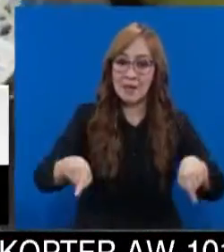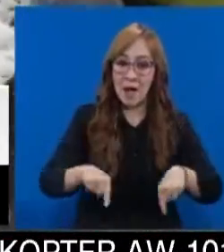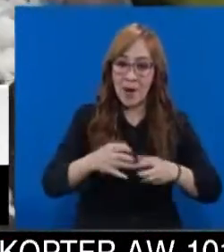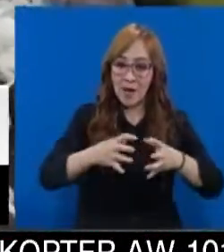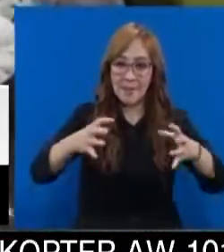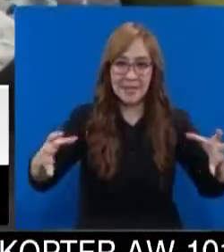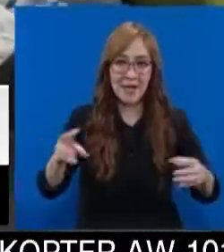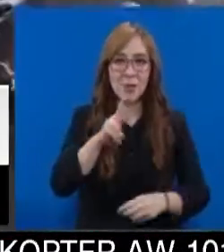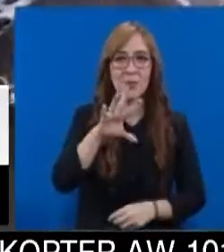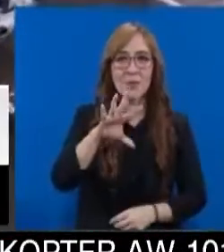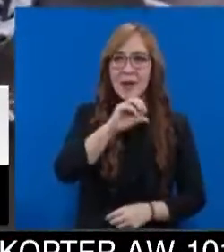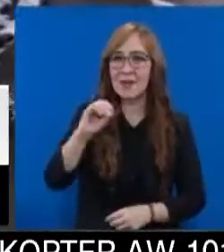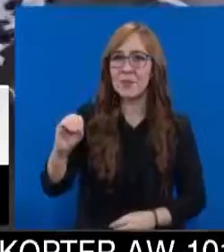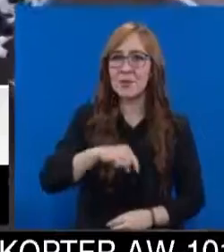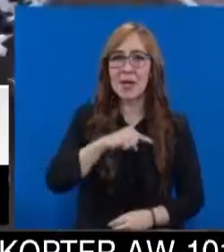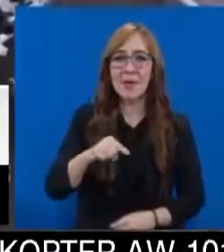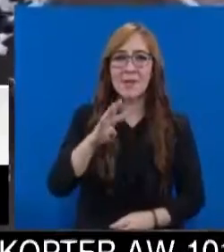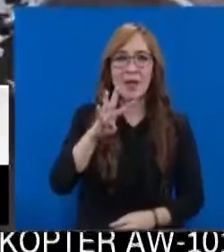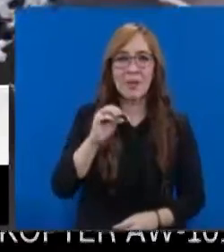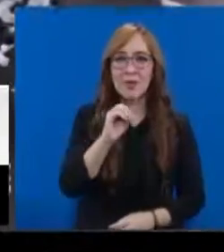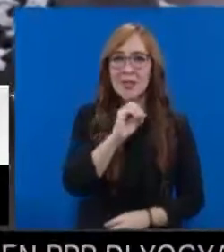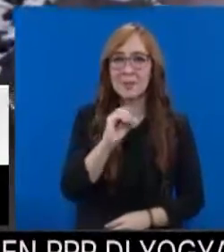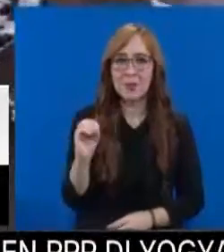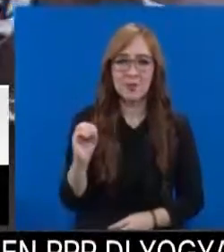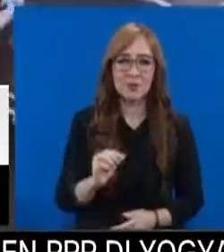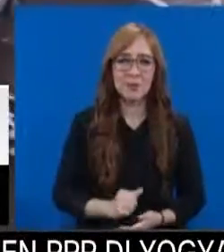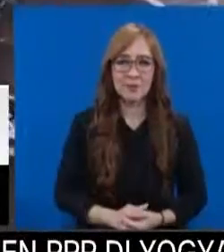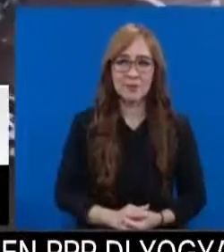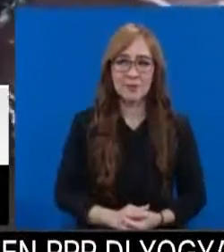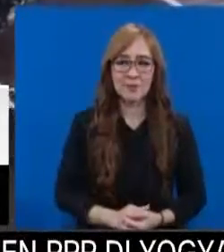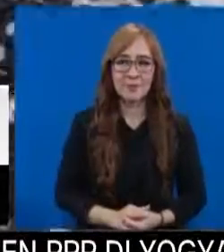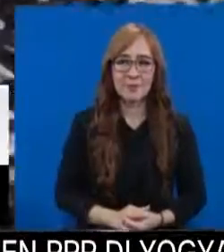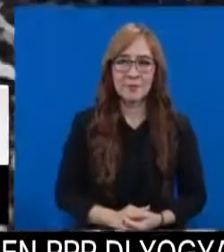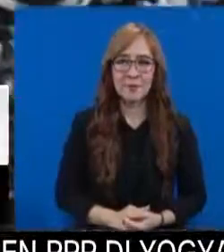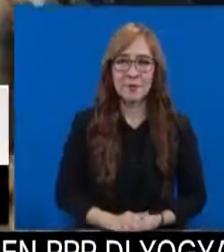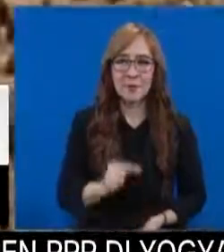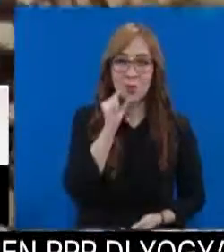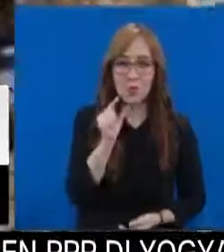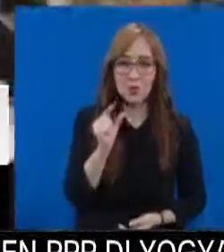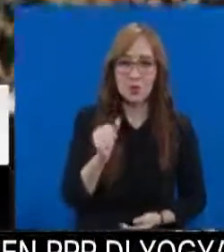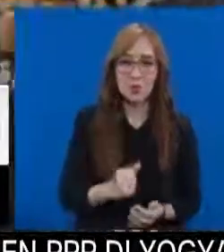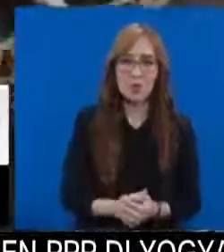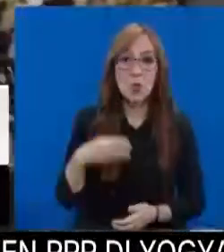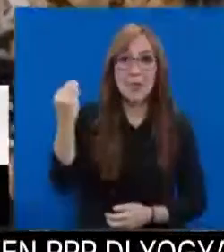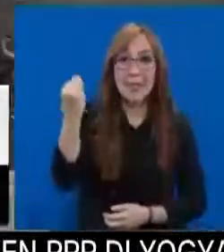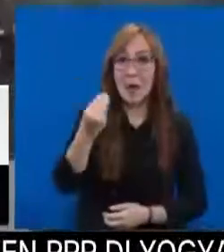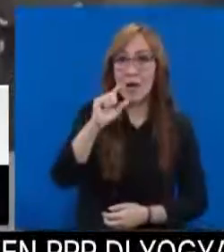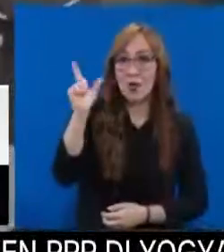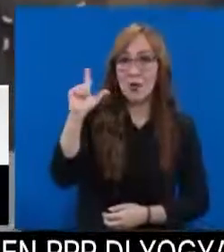dibanderol Rp25.000 hingga Rp40.000. Sementara untuk wisatawan mancanegara harganya berbeda.